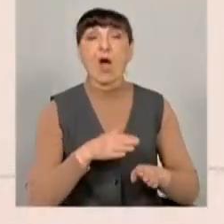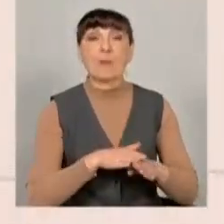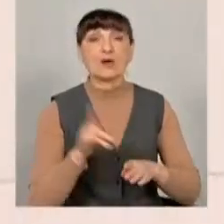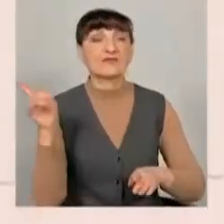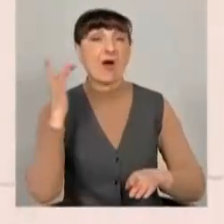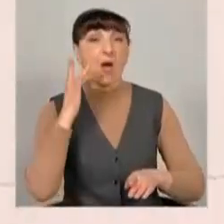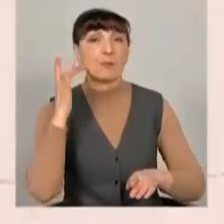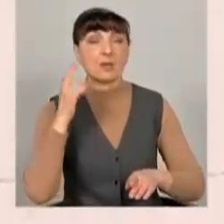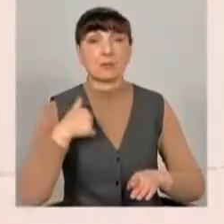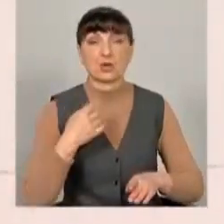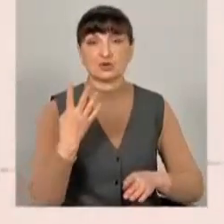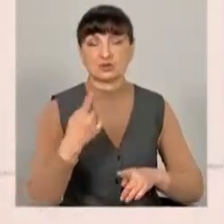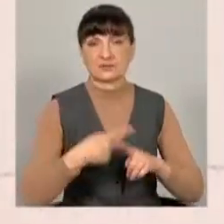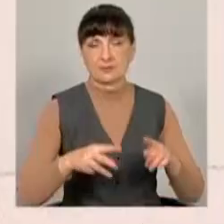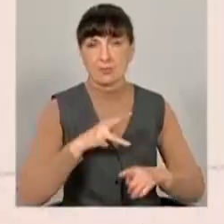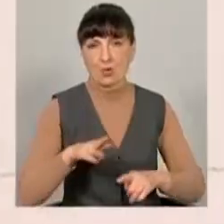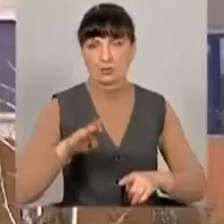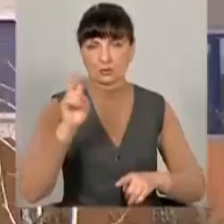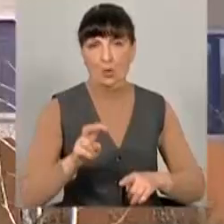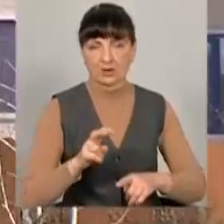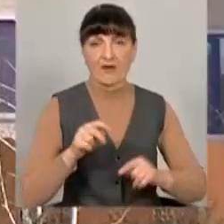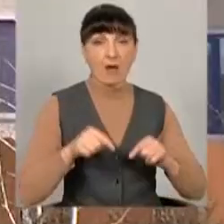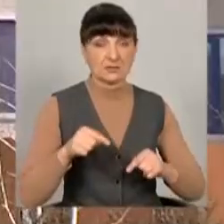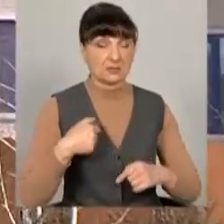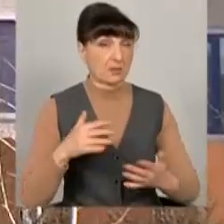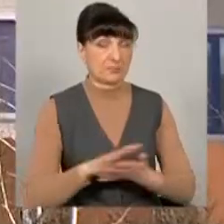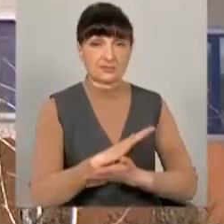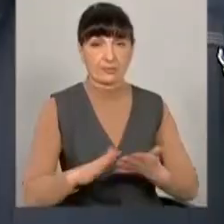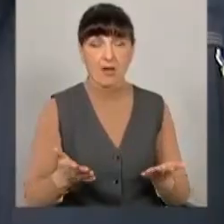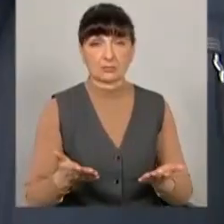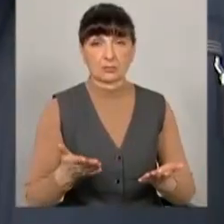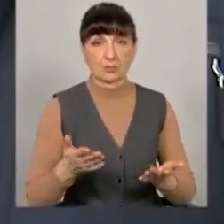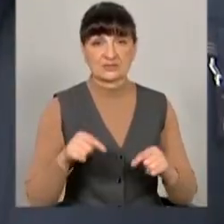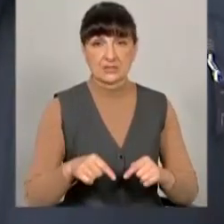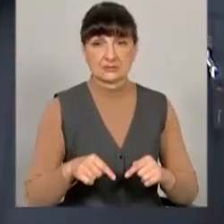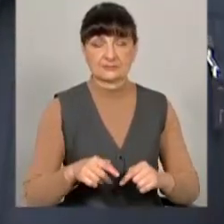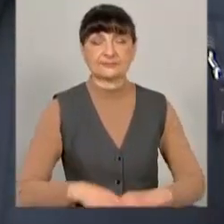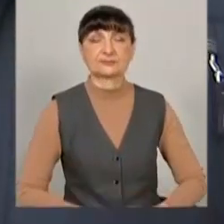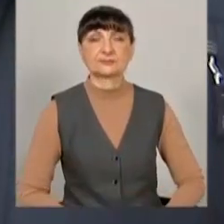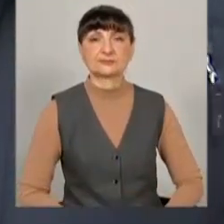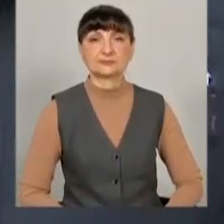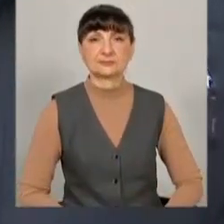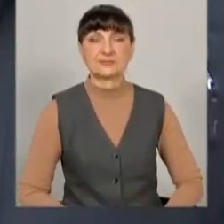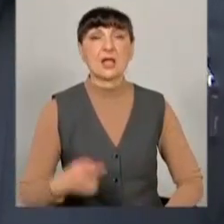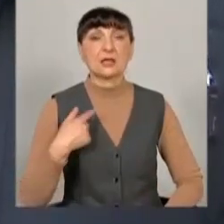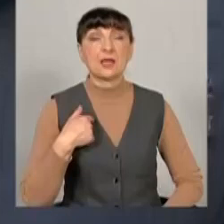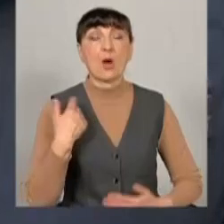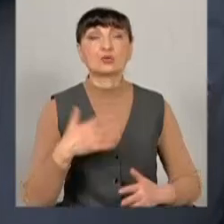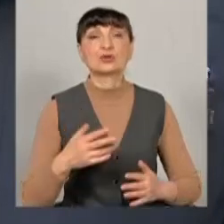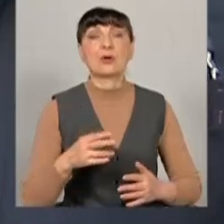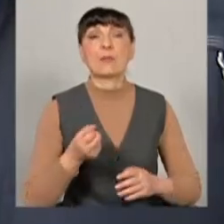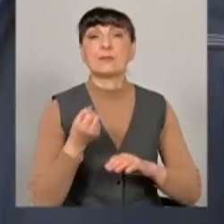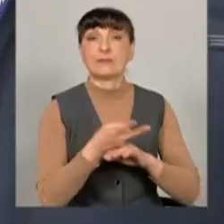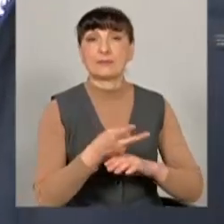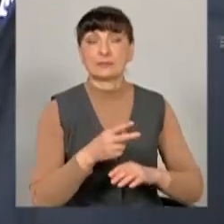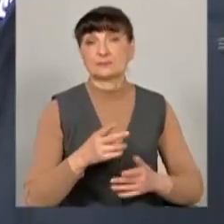Америке бы мне стоил 4,5 миллиона долларов. А здесь я это все получаю за бесплатно. Я положил маму в больницу в